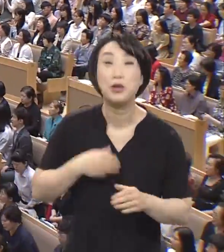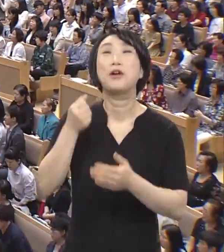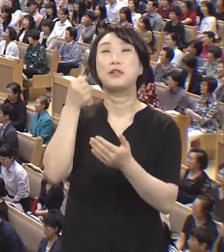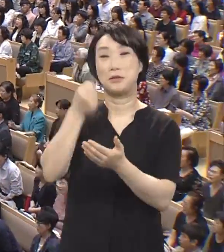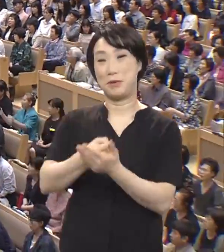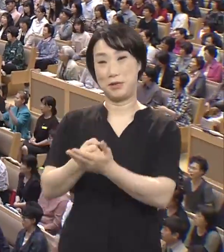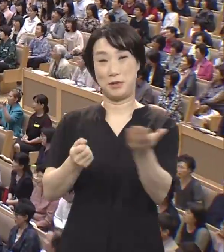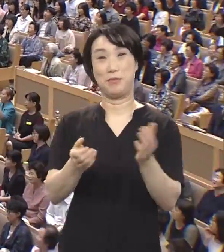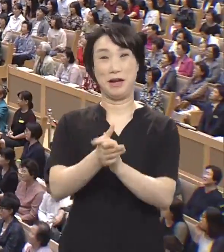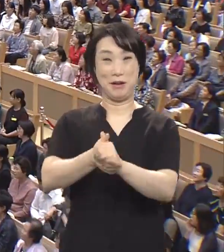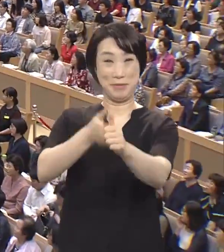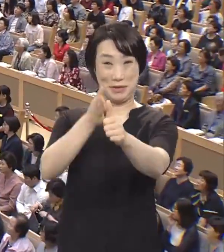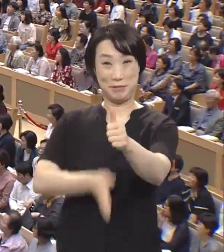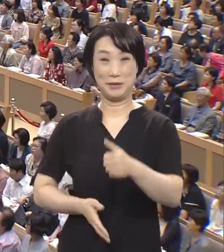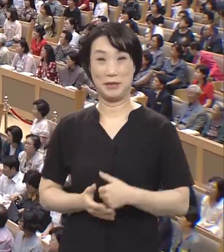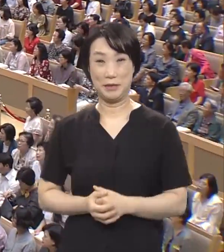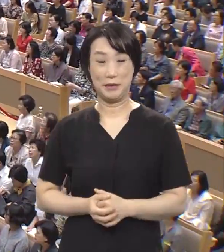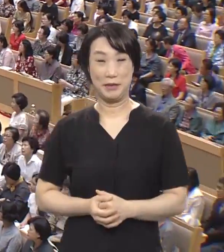아멘 합시다.